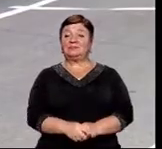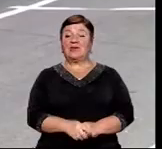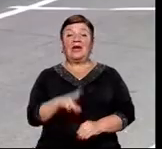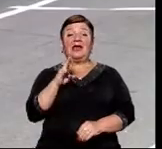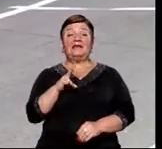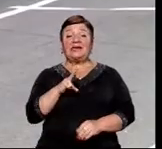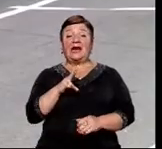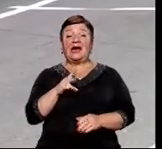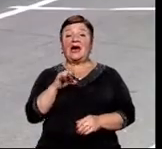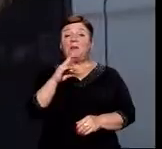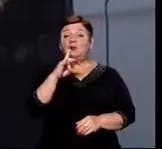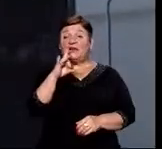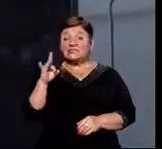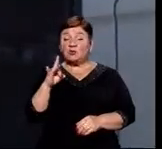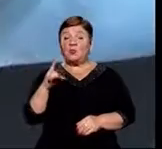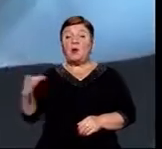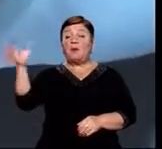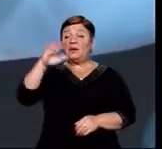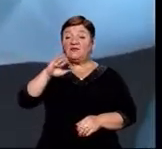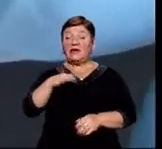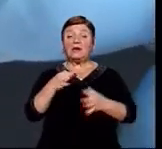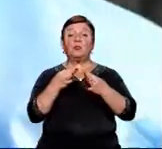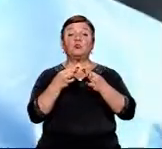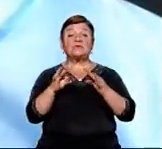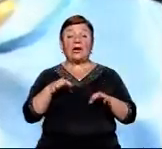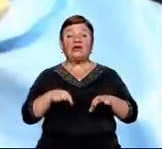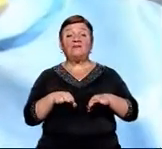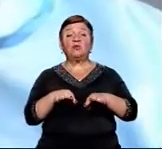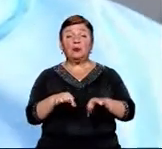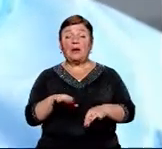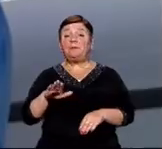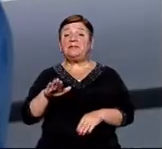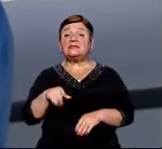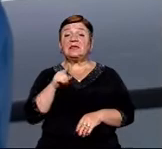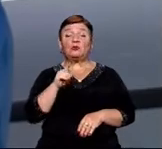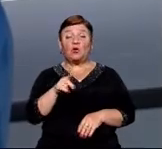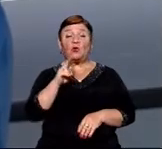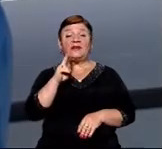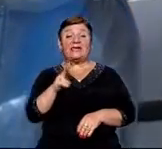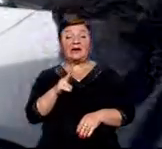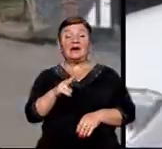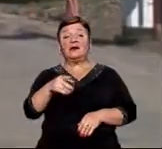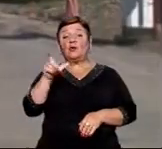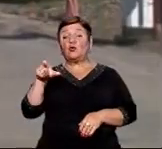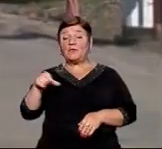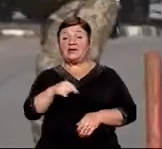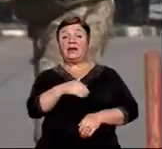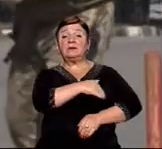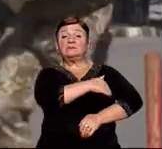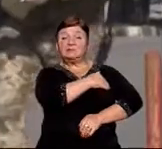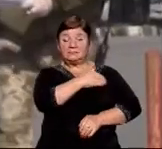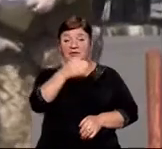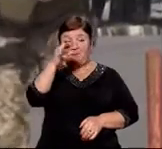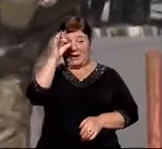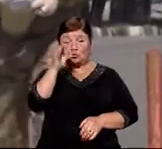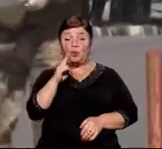На Абринському та Яблунецькому перевалах пропускають автомобілі тільки після того, як виміряють водіям температуру.